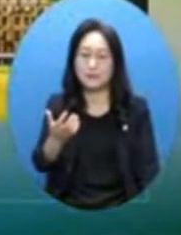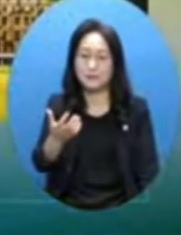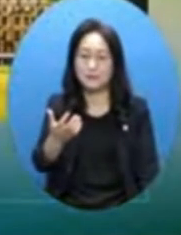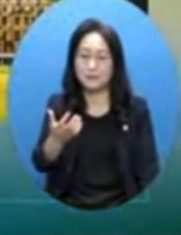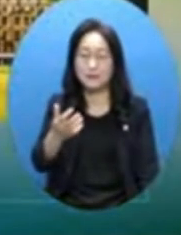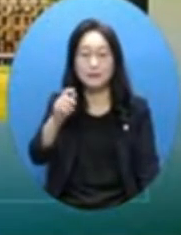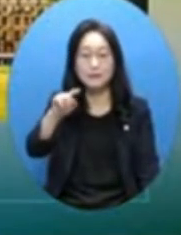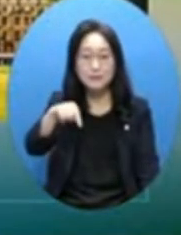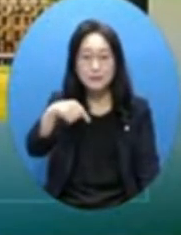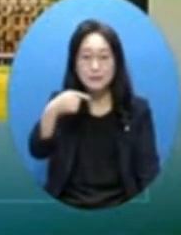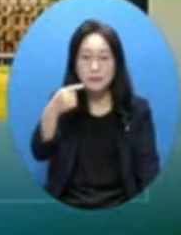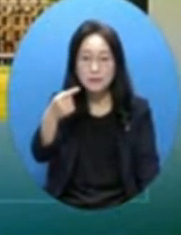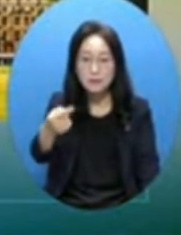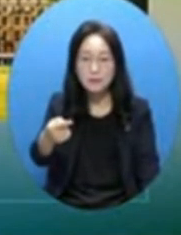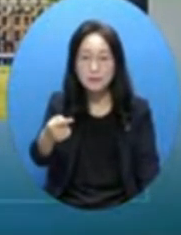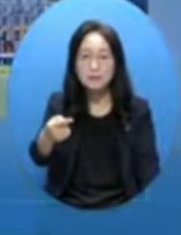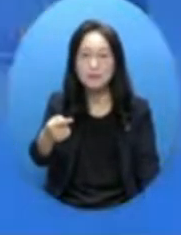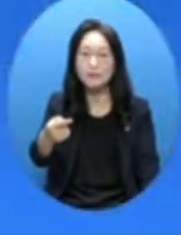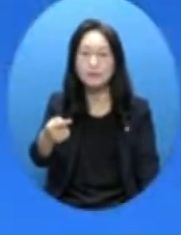그 다음에